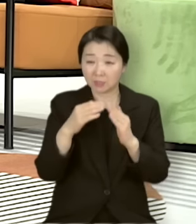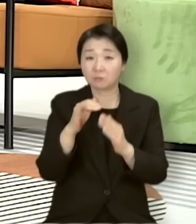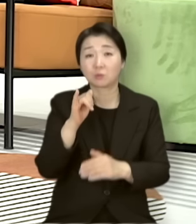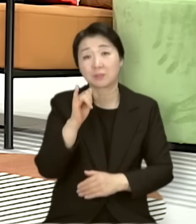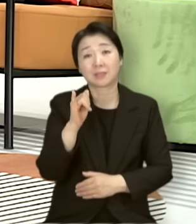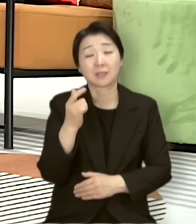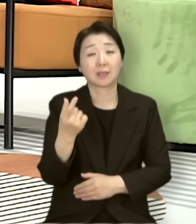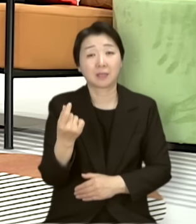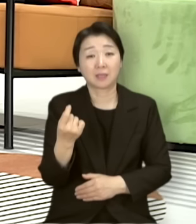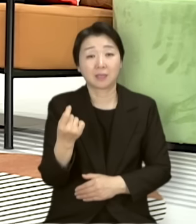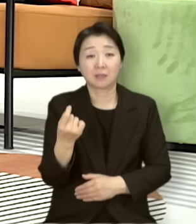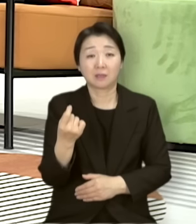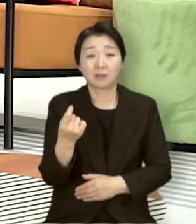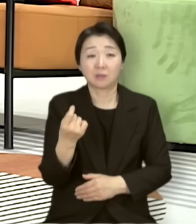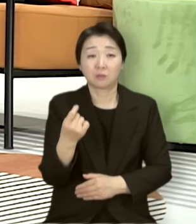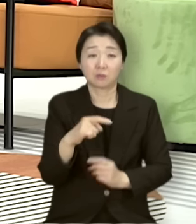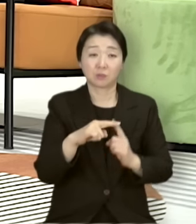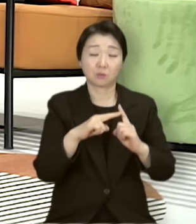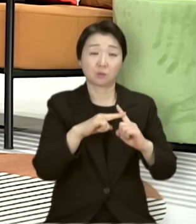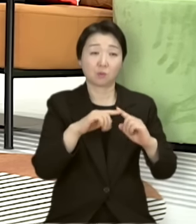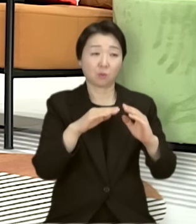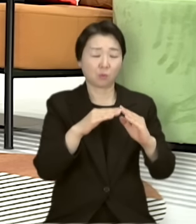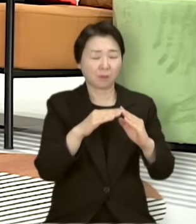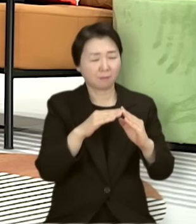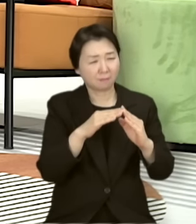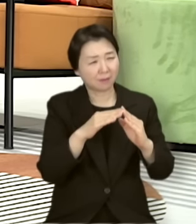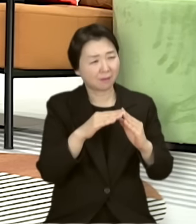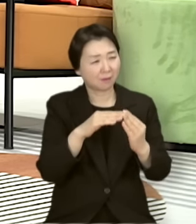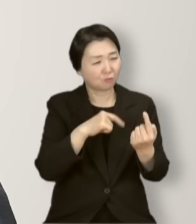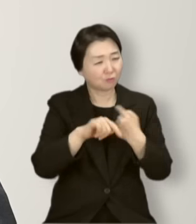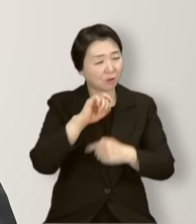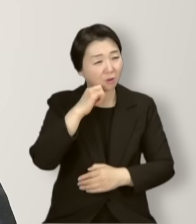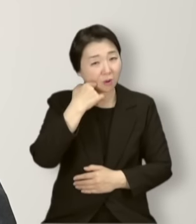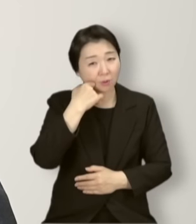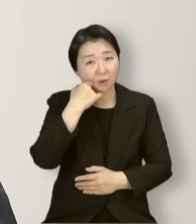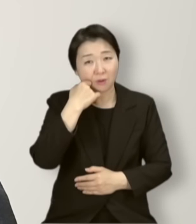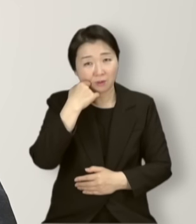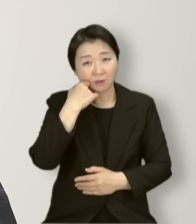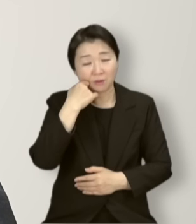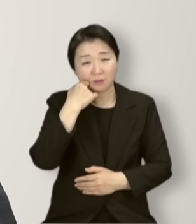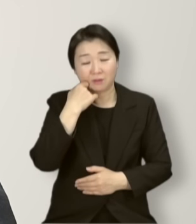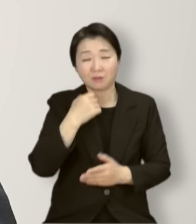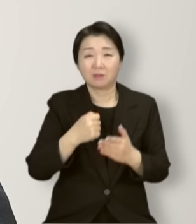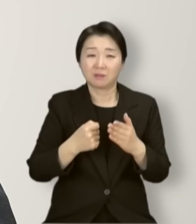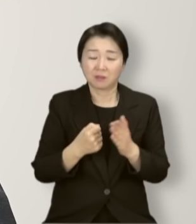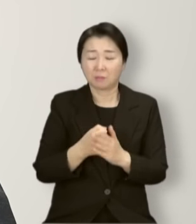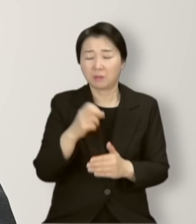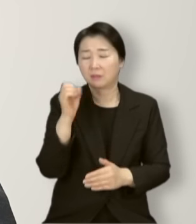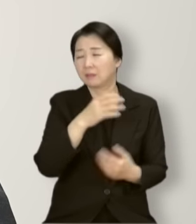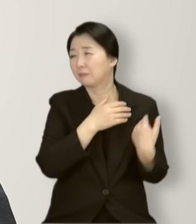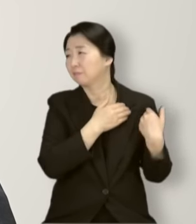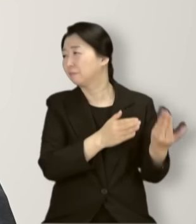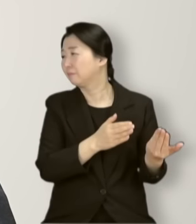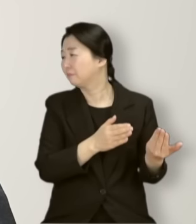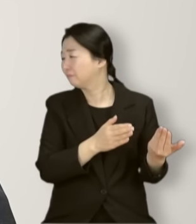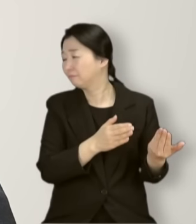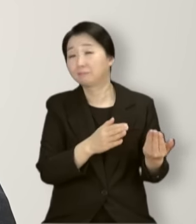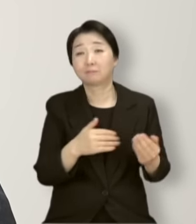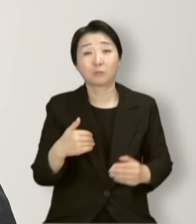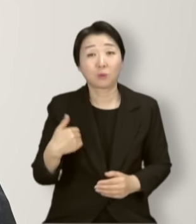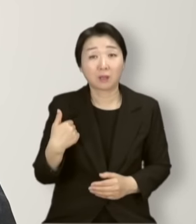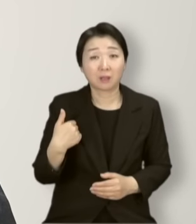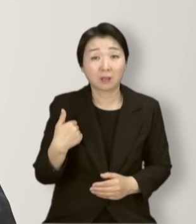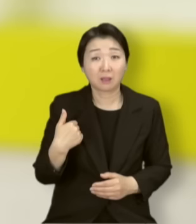집도 있고 있는데 우리 교회 그렇게 되는 거 보면서 그냥 그렇게 내몰라라면 되겠냐고.